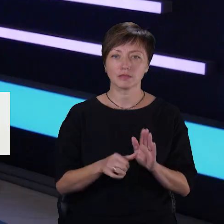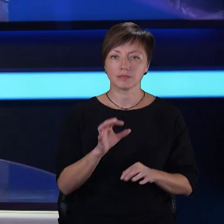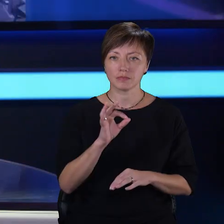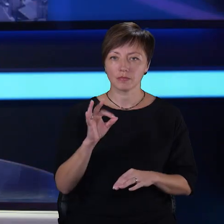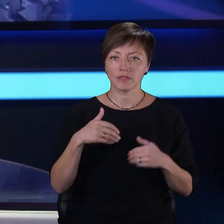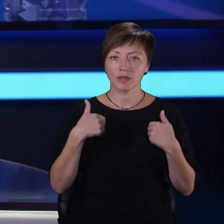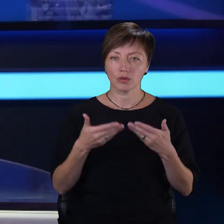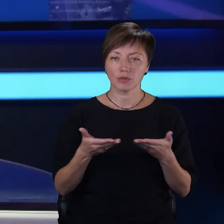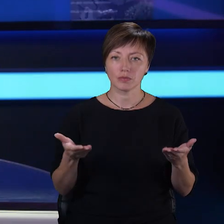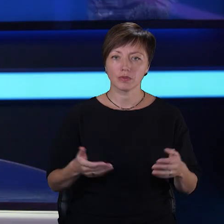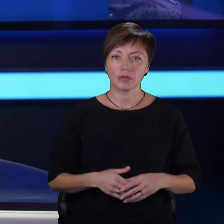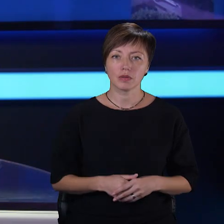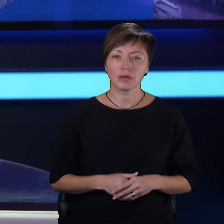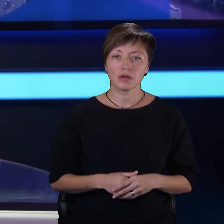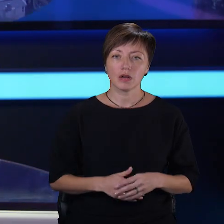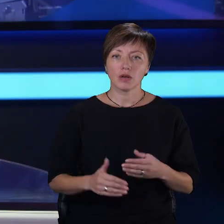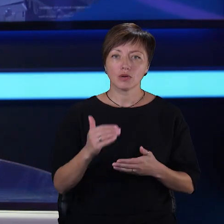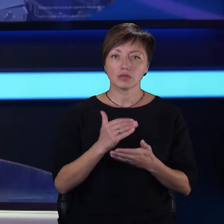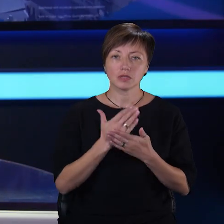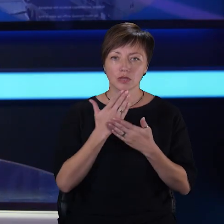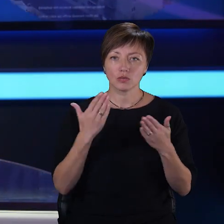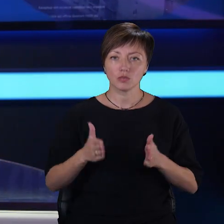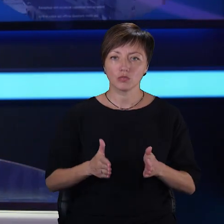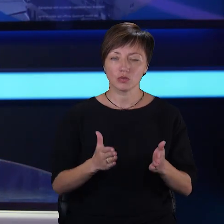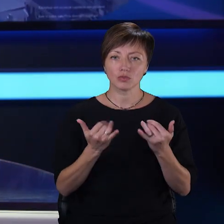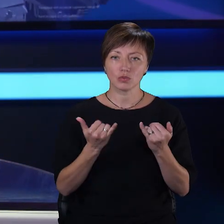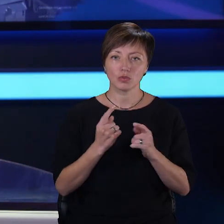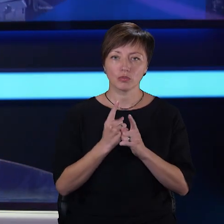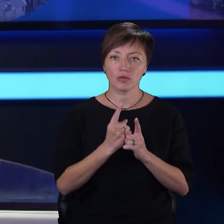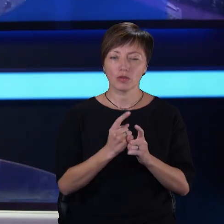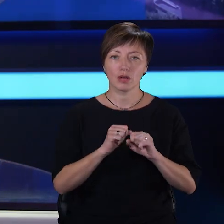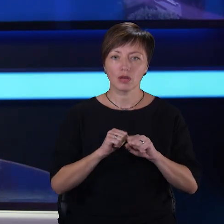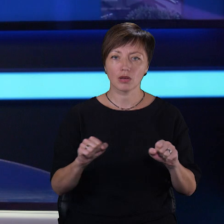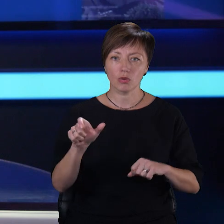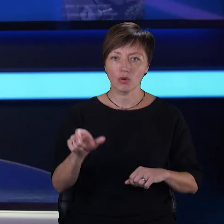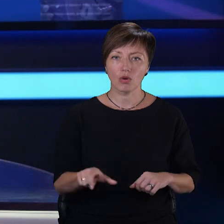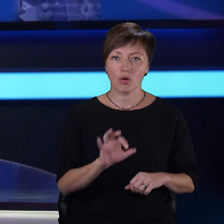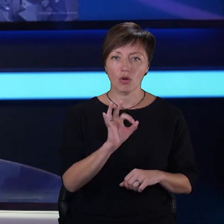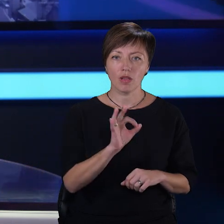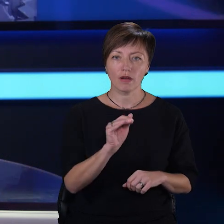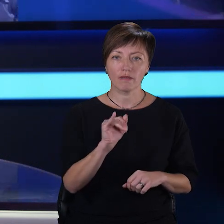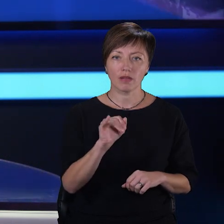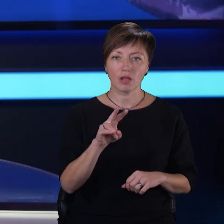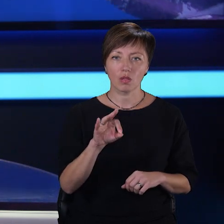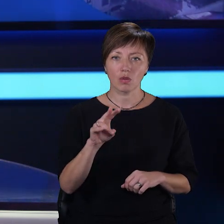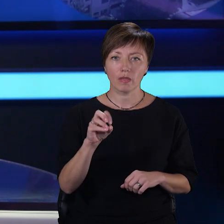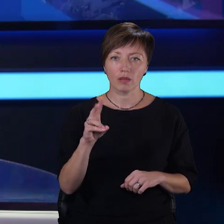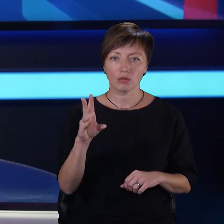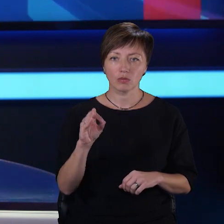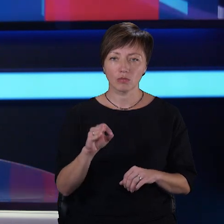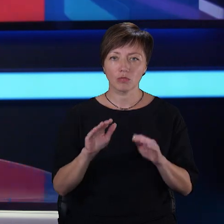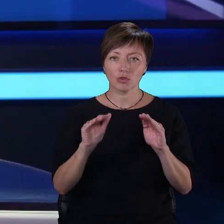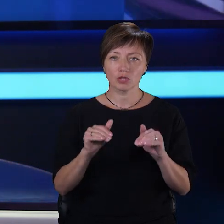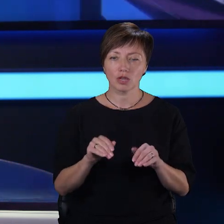Вітаємо! Останню земну дорогу хмельничани сьогодні провели героя Олега Філоненка. Чин прощання відбувся